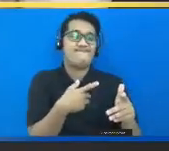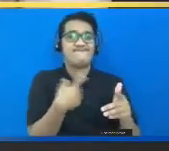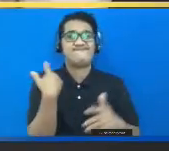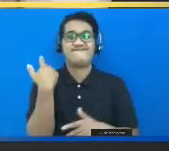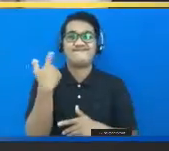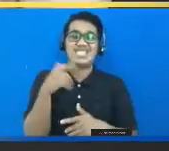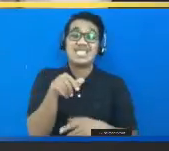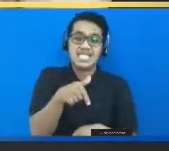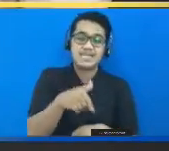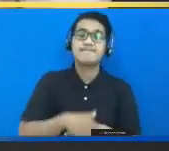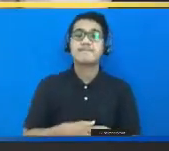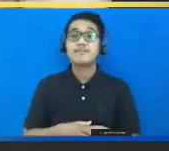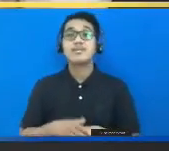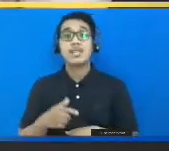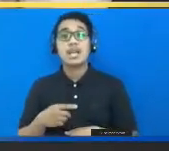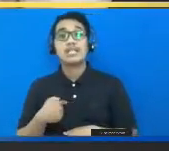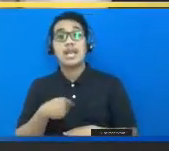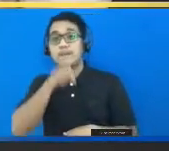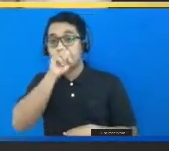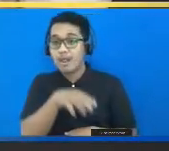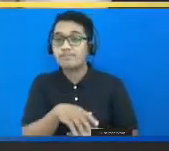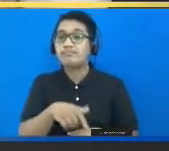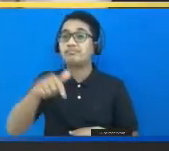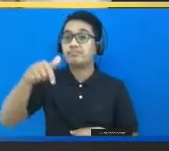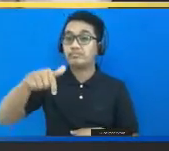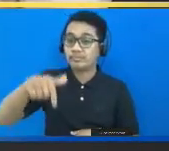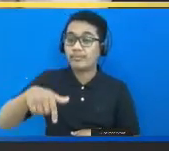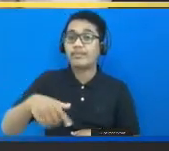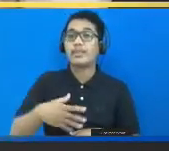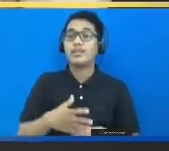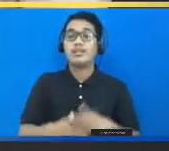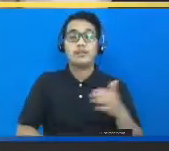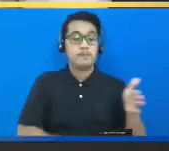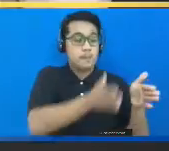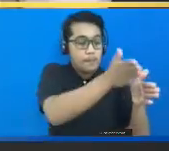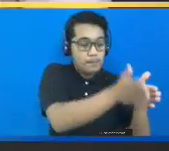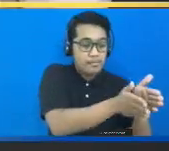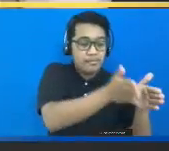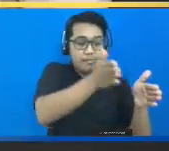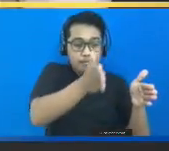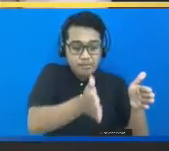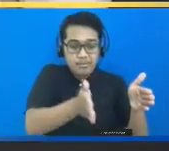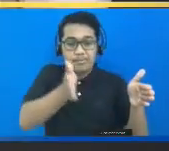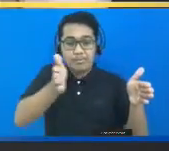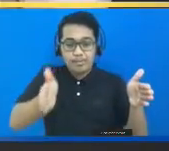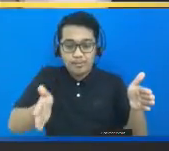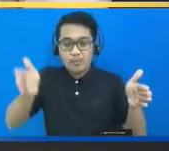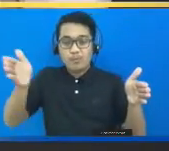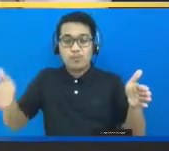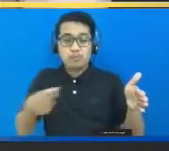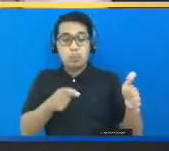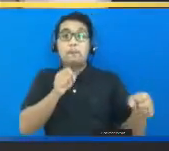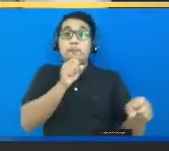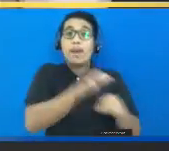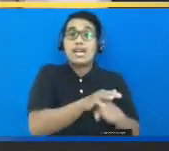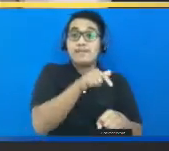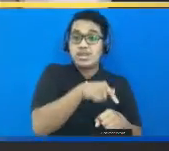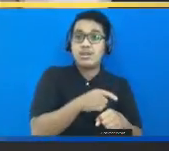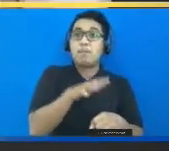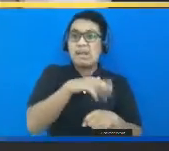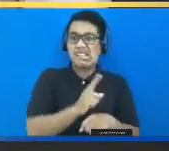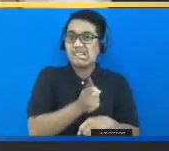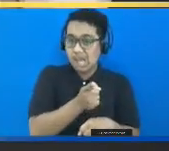jadi yang saya mau katakan adalah di dalam tahap Dimana anda ininya masih aktif